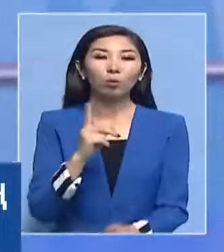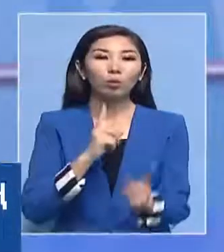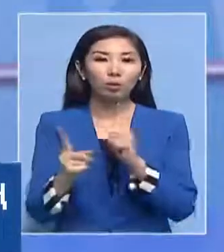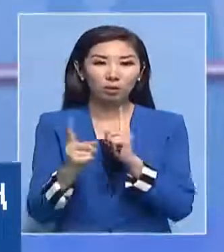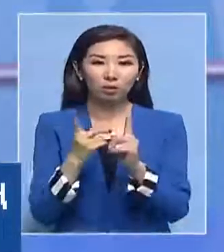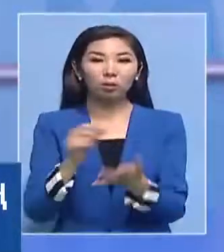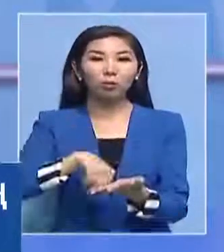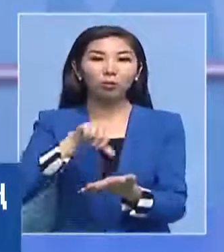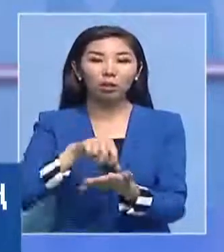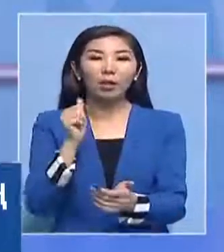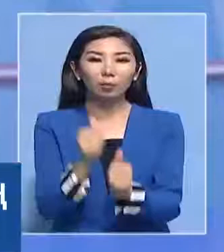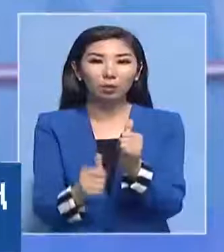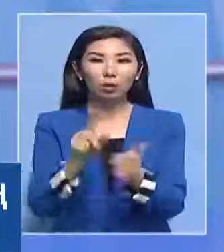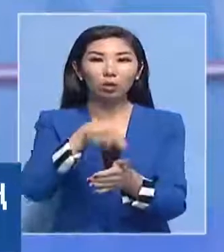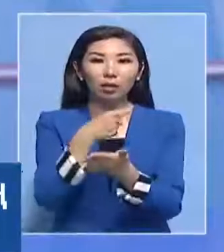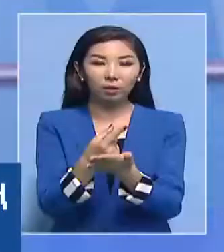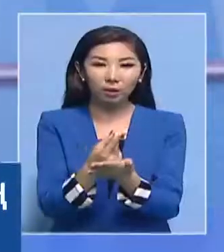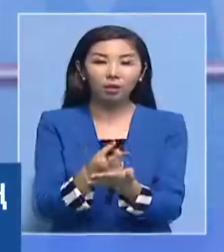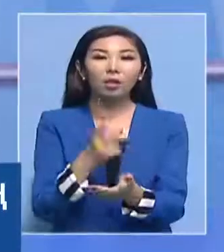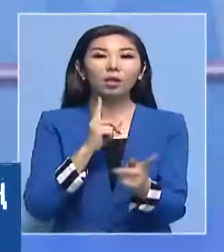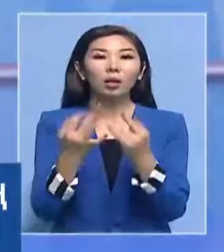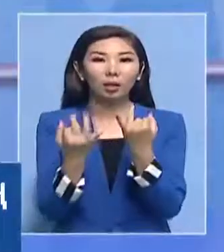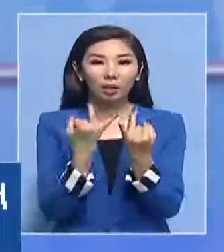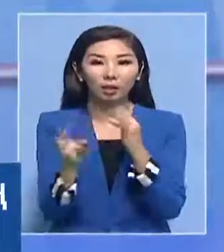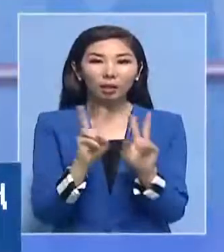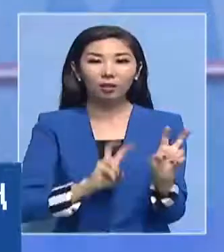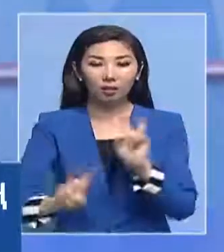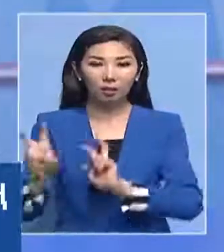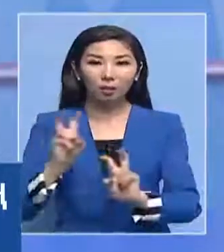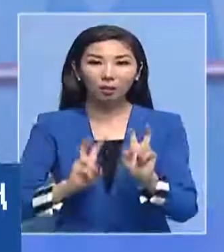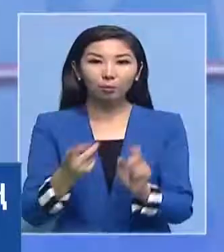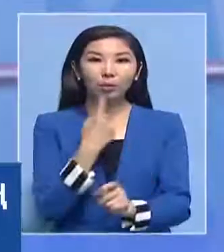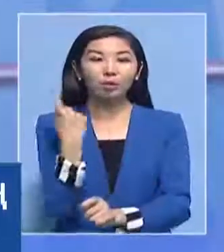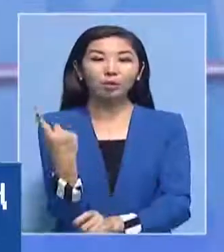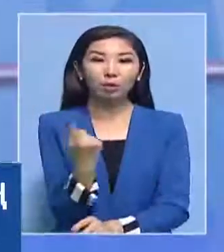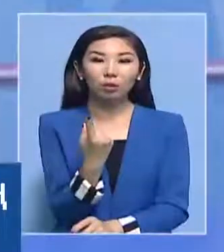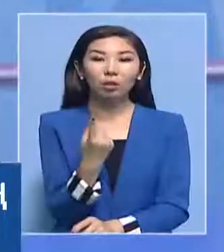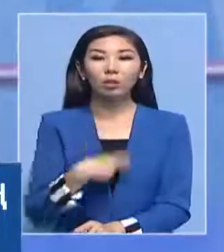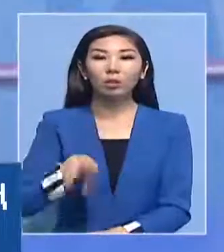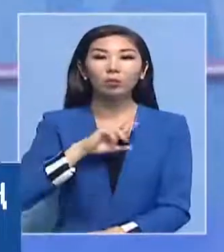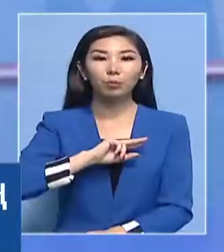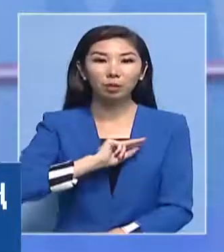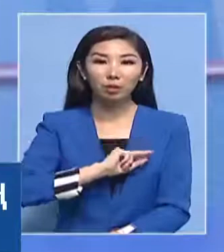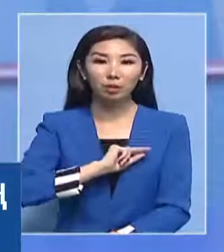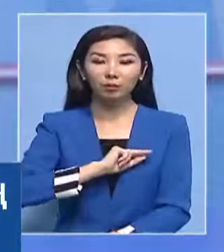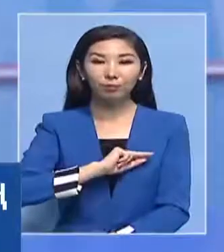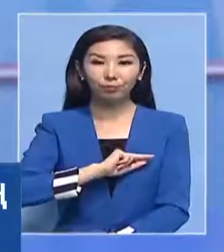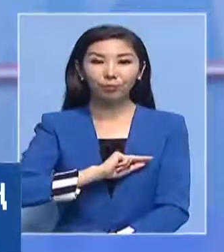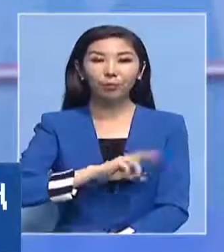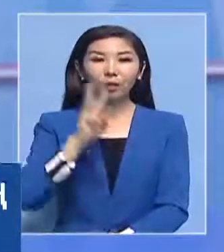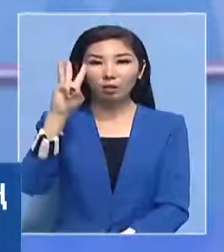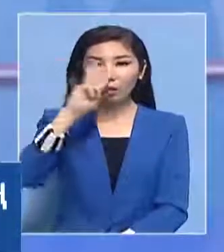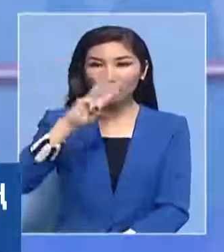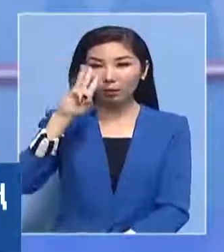өтті. Әрбір сұрақтар жаңа бұл отырыста қарастырылады. Бірінші ол еңбек жаңағы